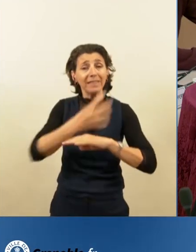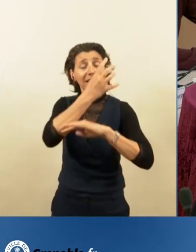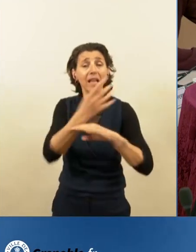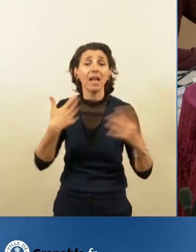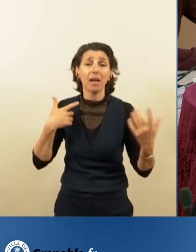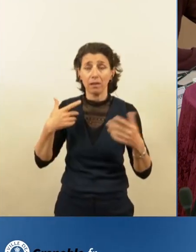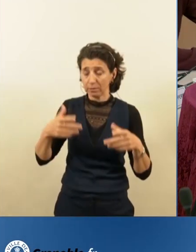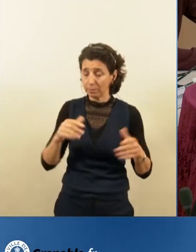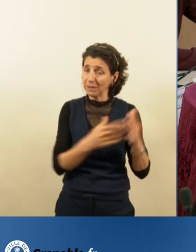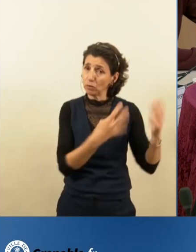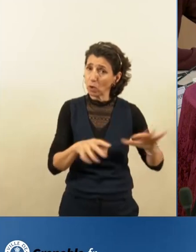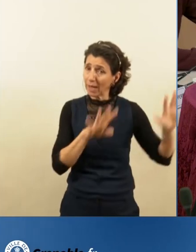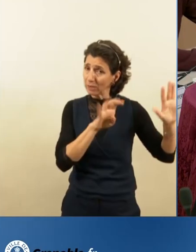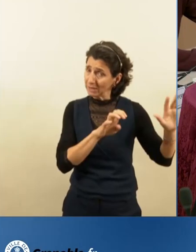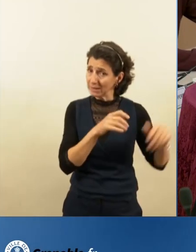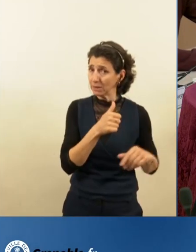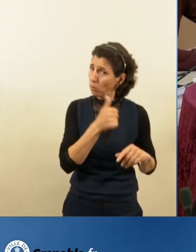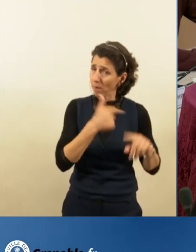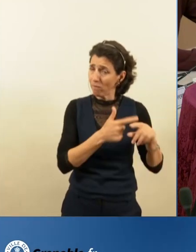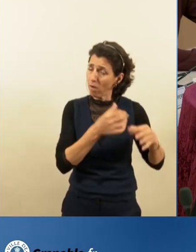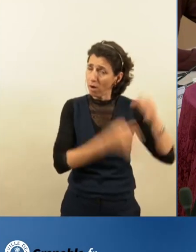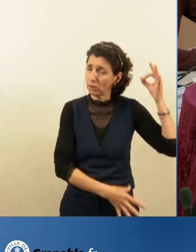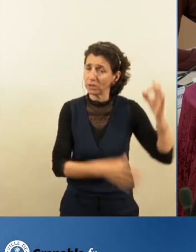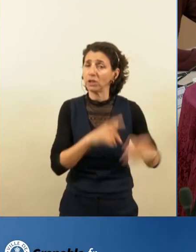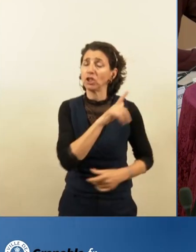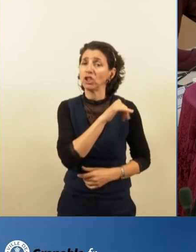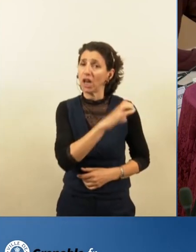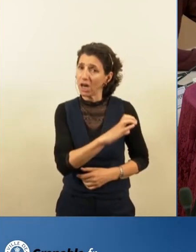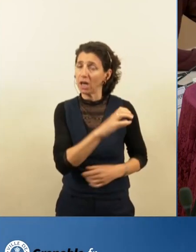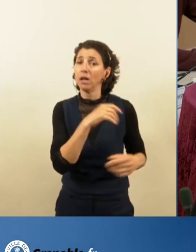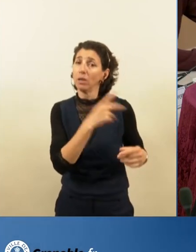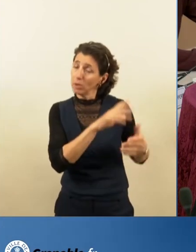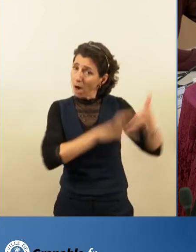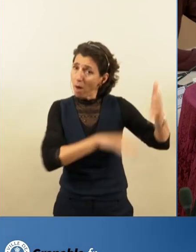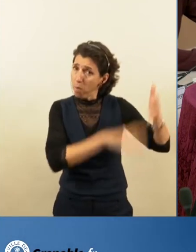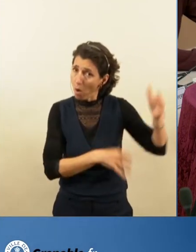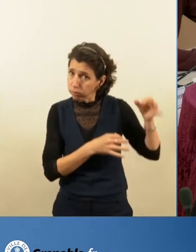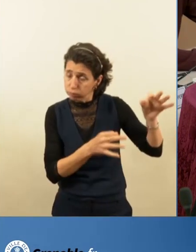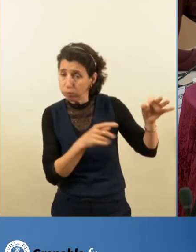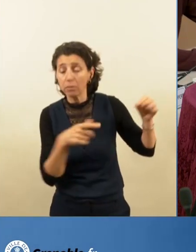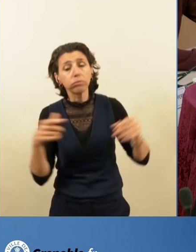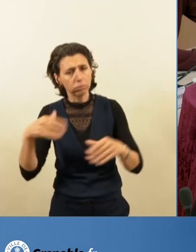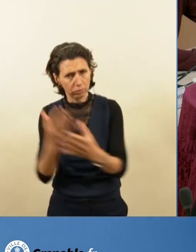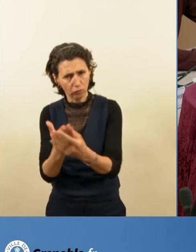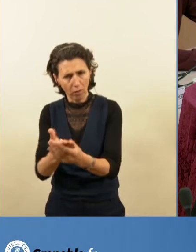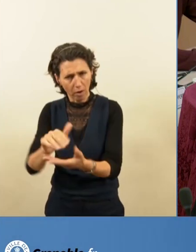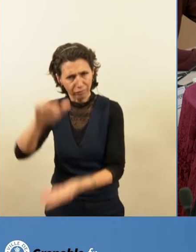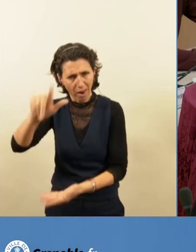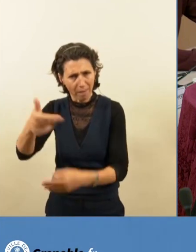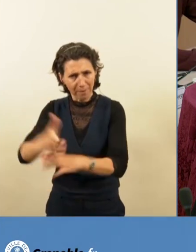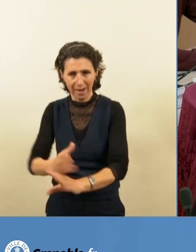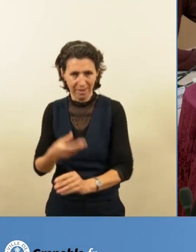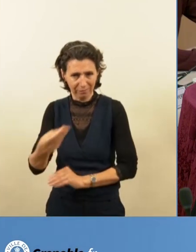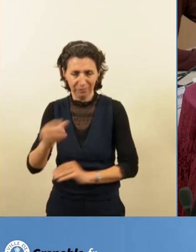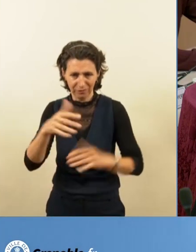date du premier rapport du GIEC et qui permet et d'ailleurs vous trouverez dans les dans les documents qui sont produits justement cette référence